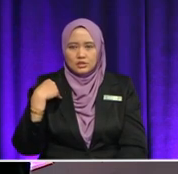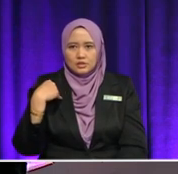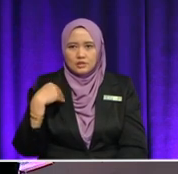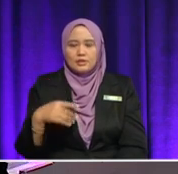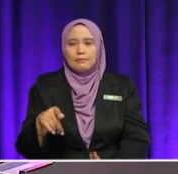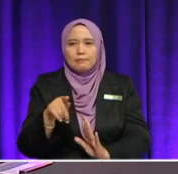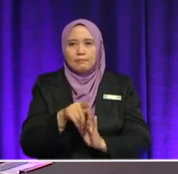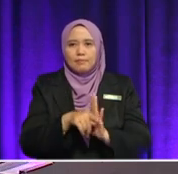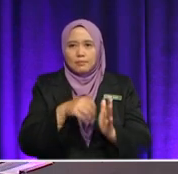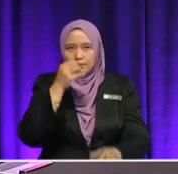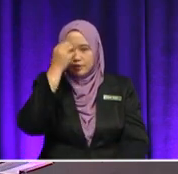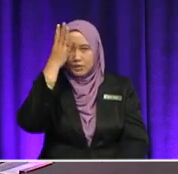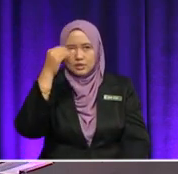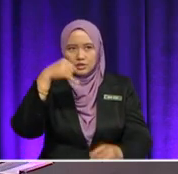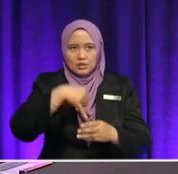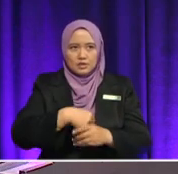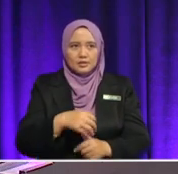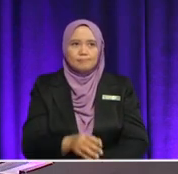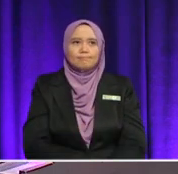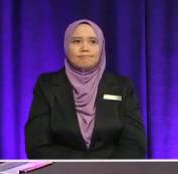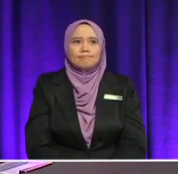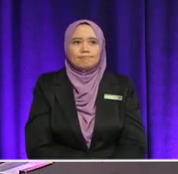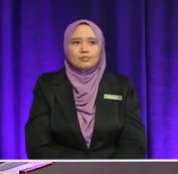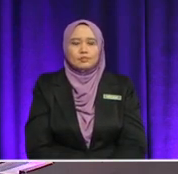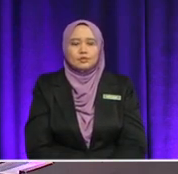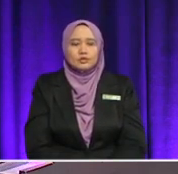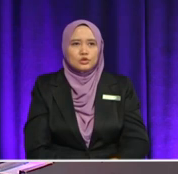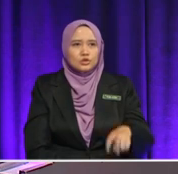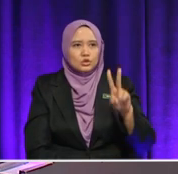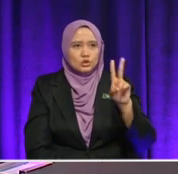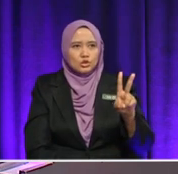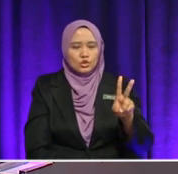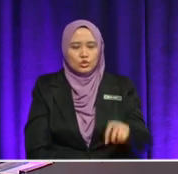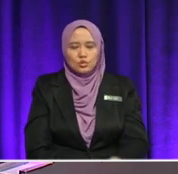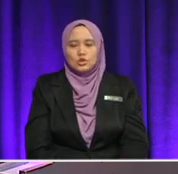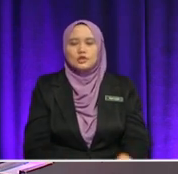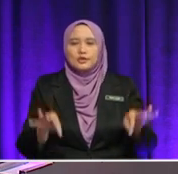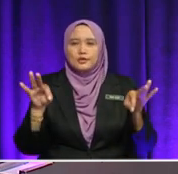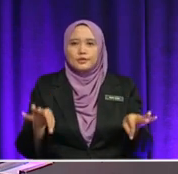kata kunci kedua adalah kepentingan Uraikan kepentingan kepentingan